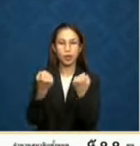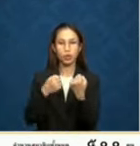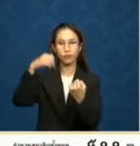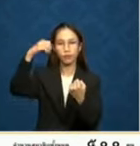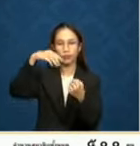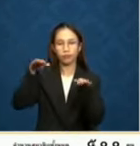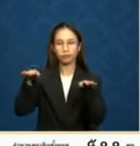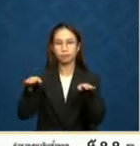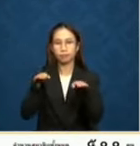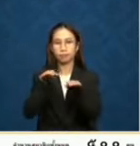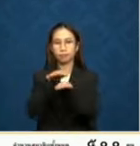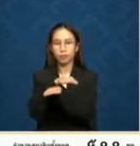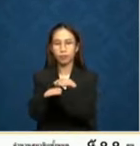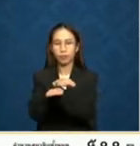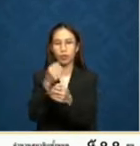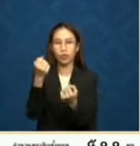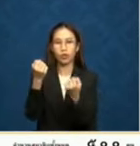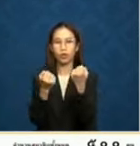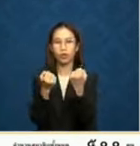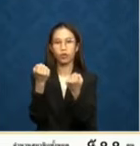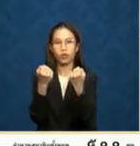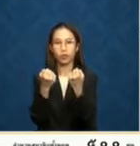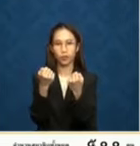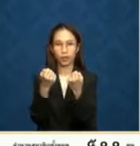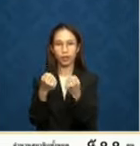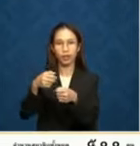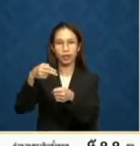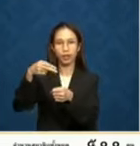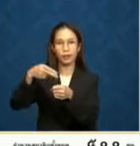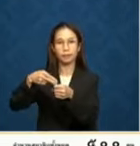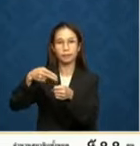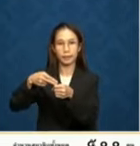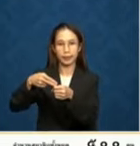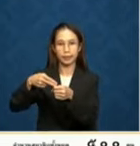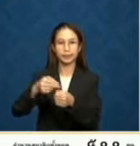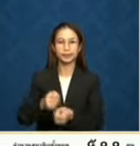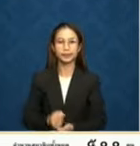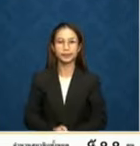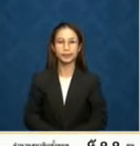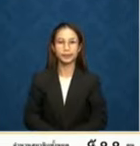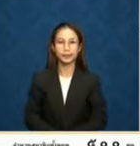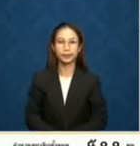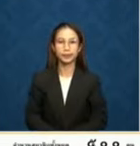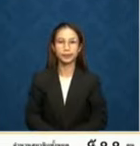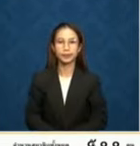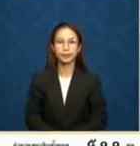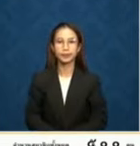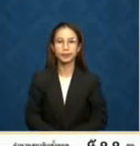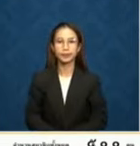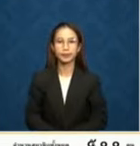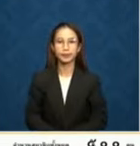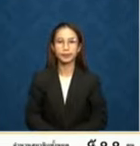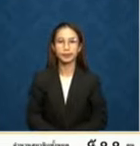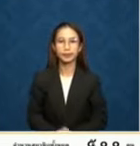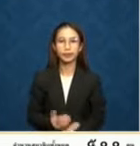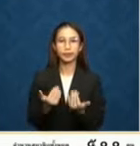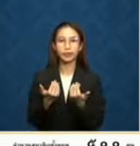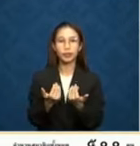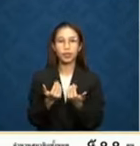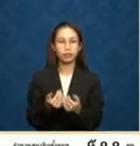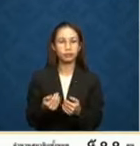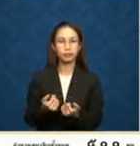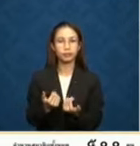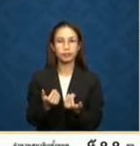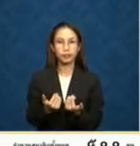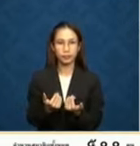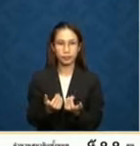องของลดดนที่เป็นระบบสันดาบในปัจจุบนนี้ซึ่งส่งต่างๆตรงน